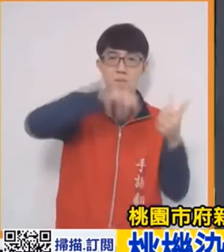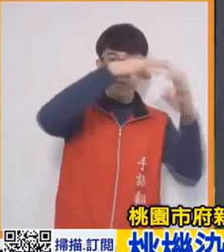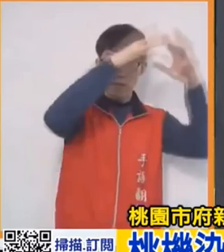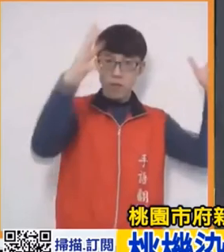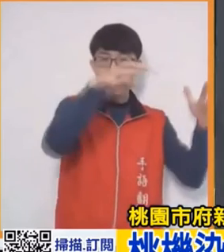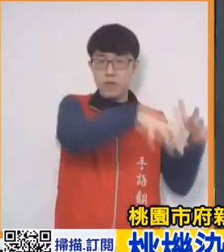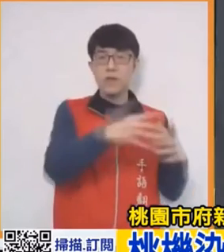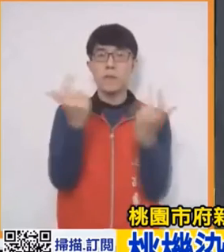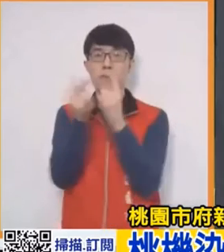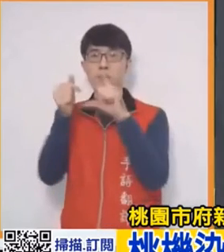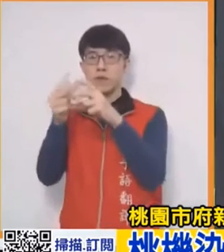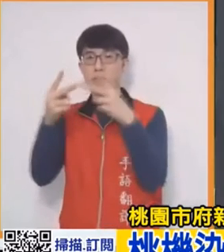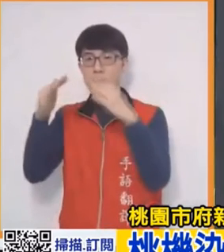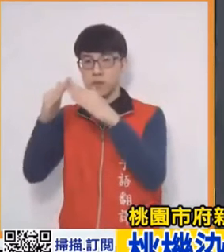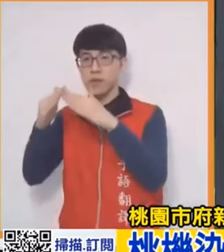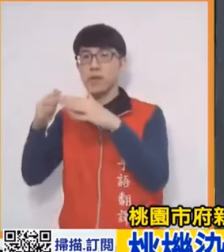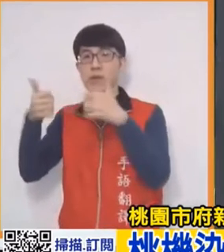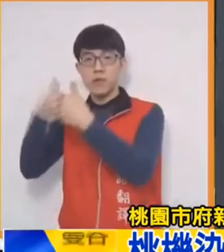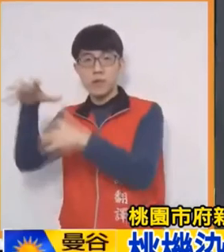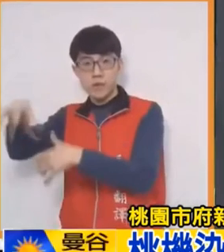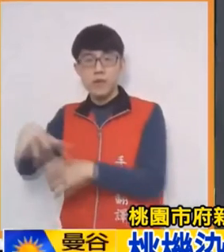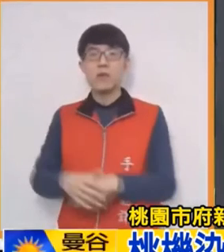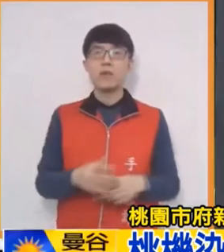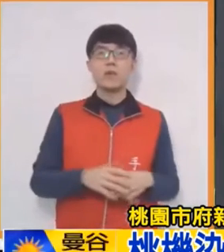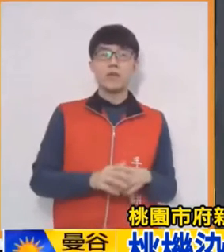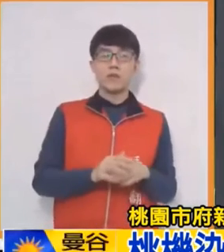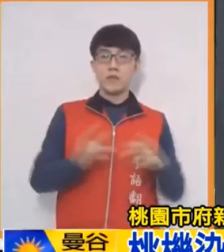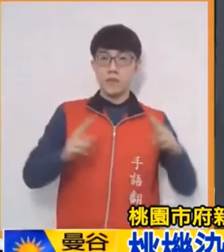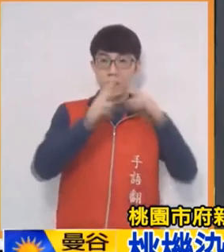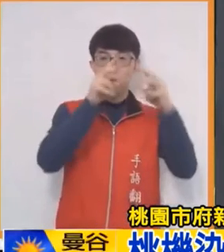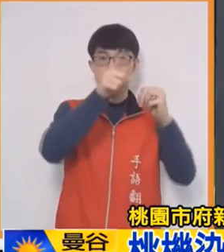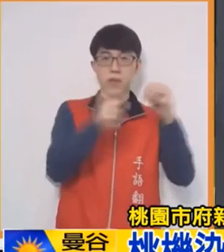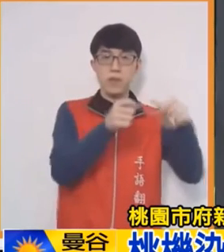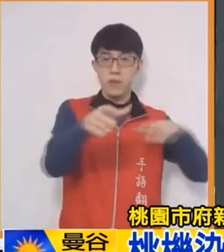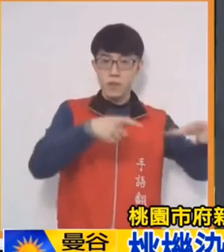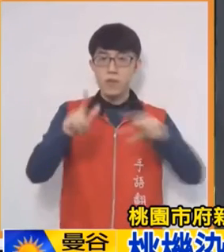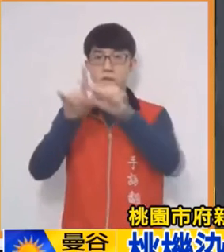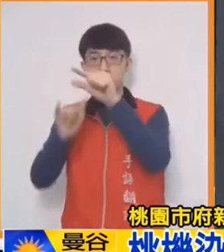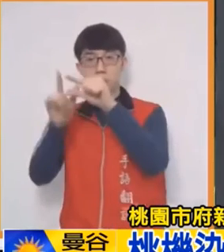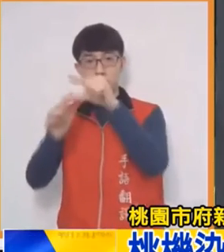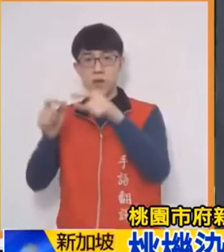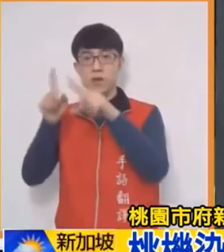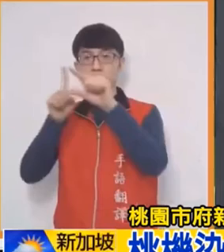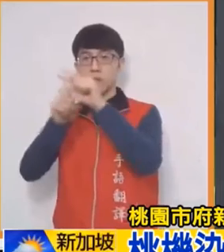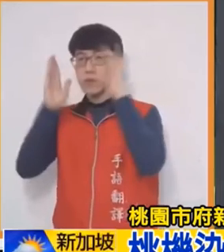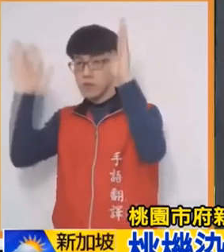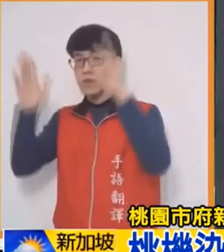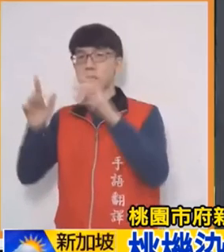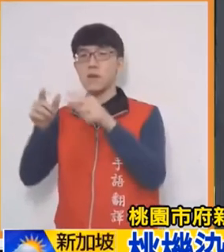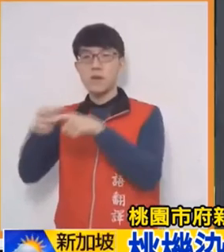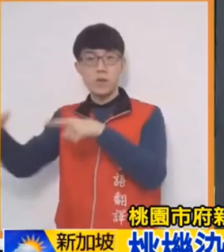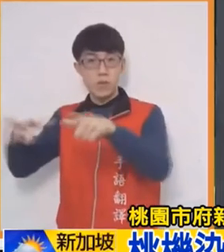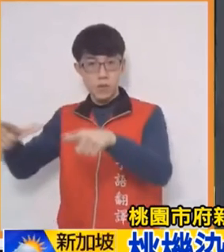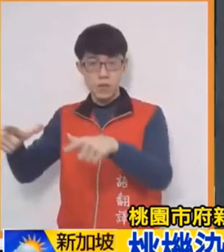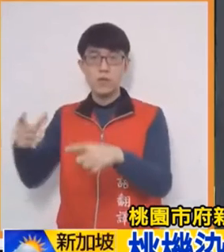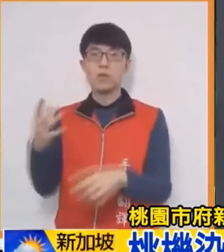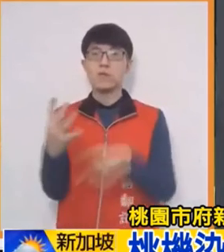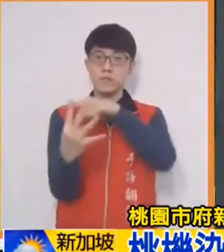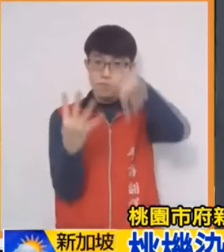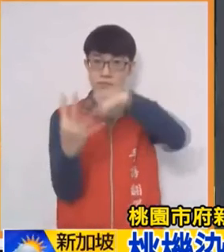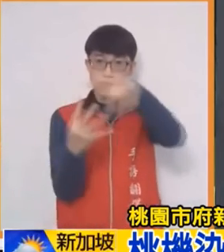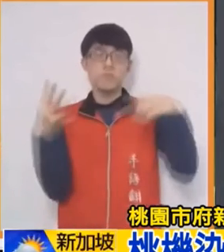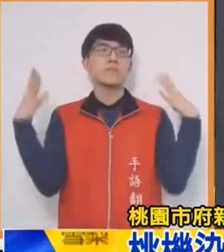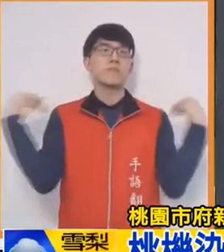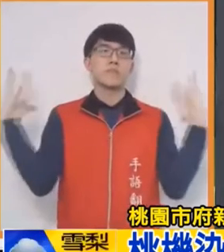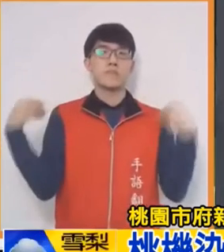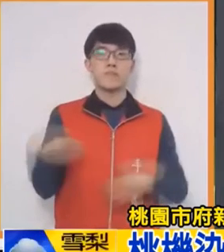客家会馆、黎明公园、中壢区的中正公园，这4个采检站在假日的时候维持有采检。那为了因